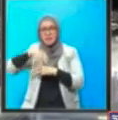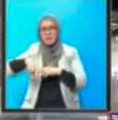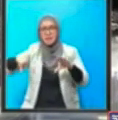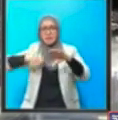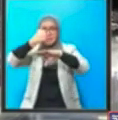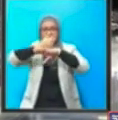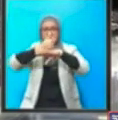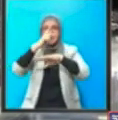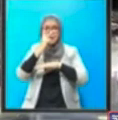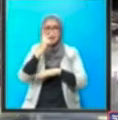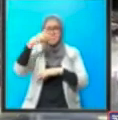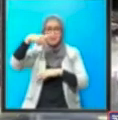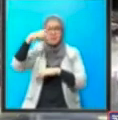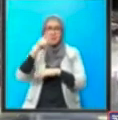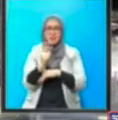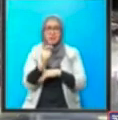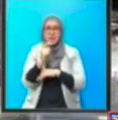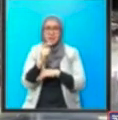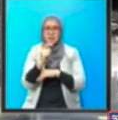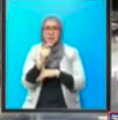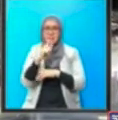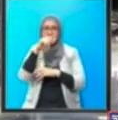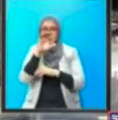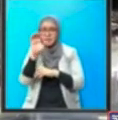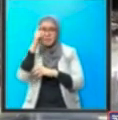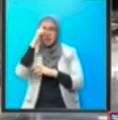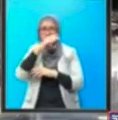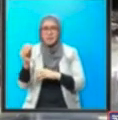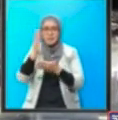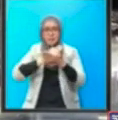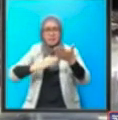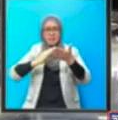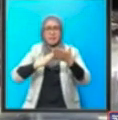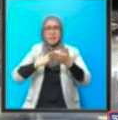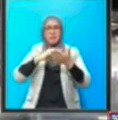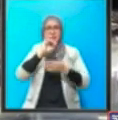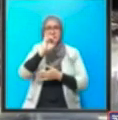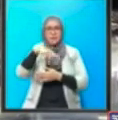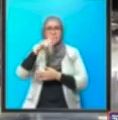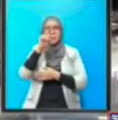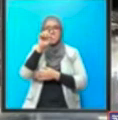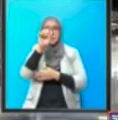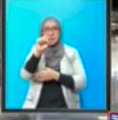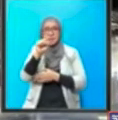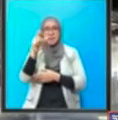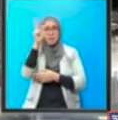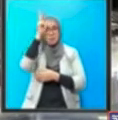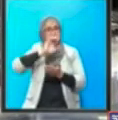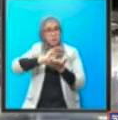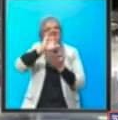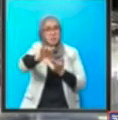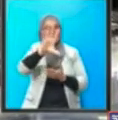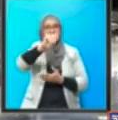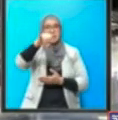Dander khususnya pihak-pihak sendiri telah kekerajaan juga telah memproduksi sebanyak Hm 50juta